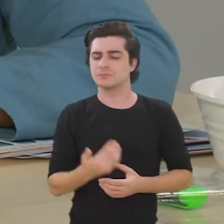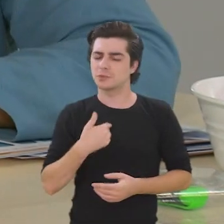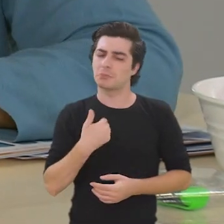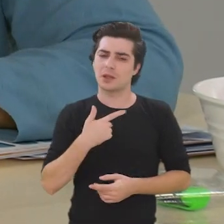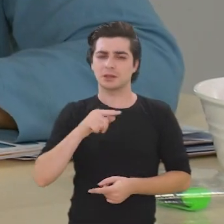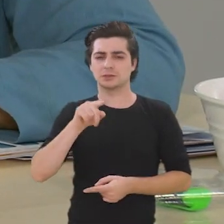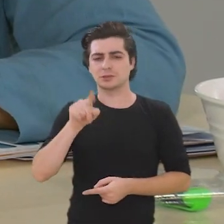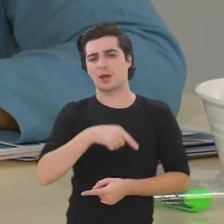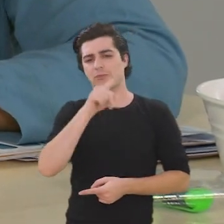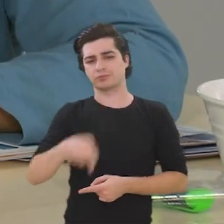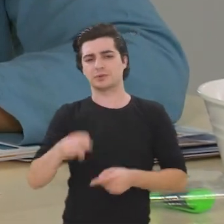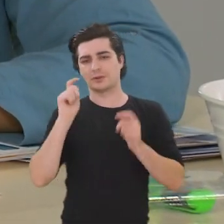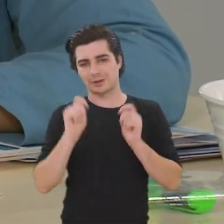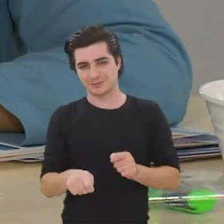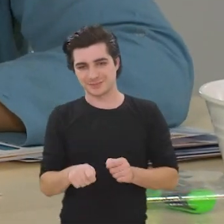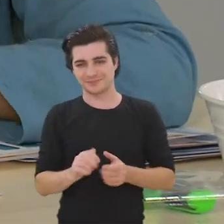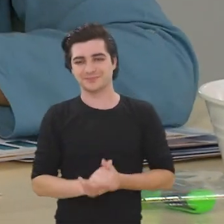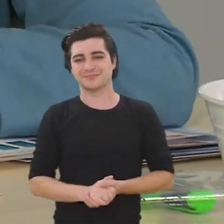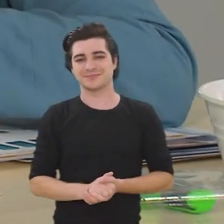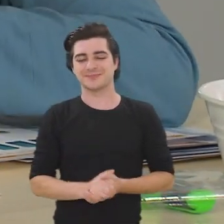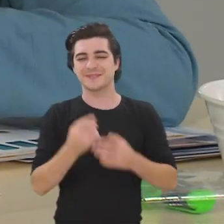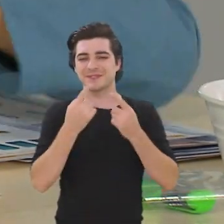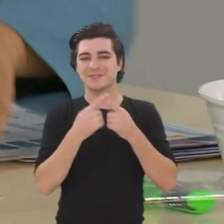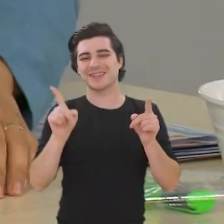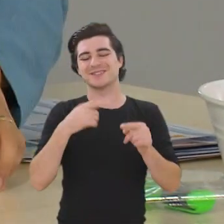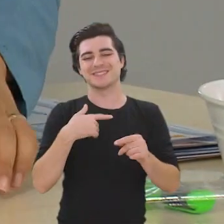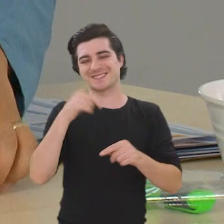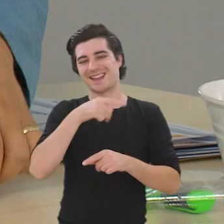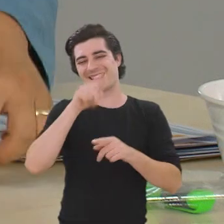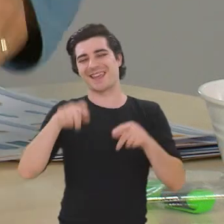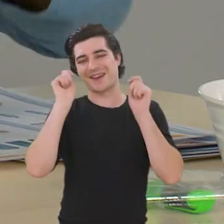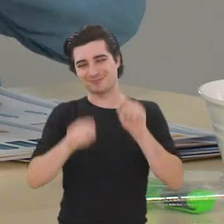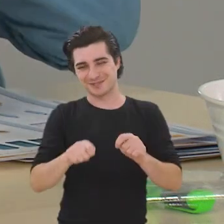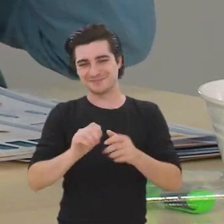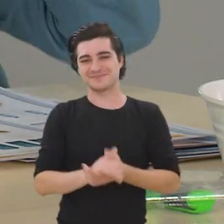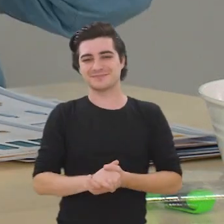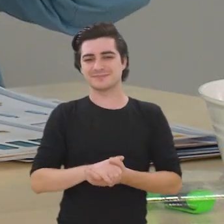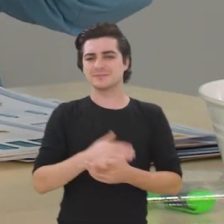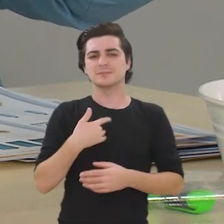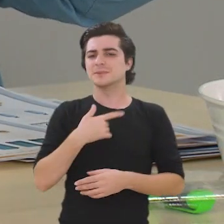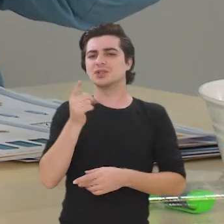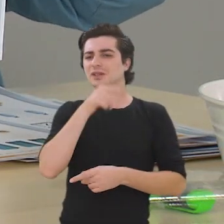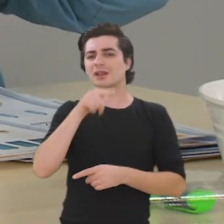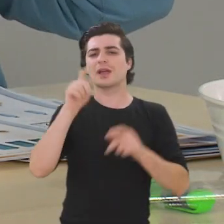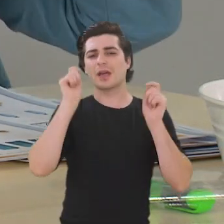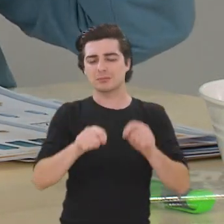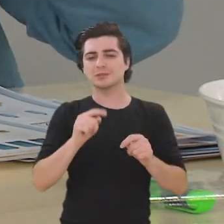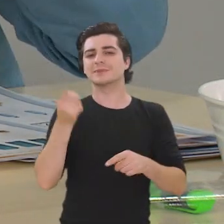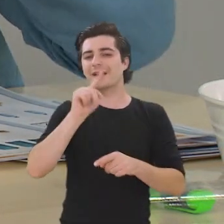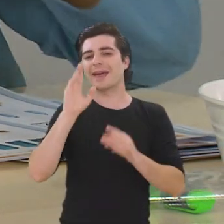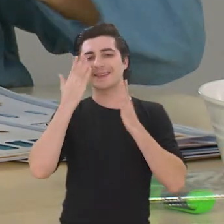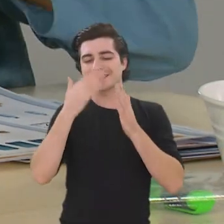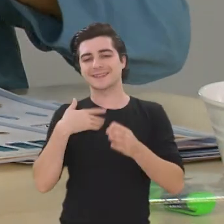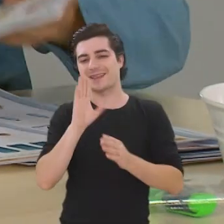Bunu da ben çarpı olarak işaretliyorum. Farklı bir işaret yapmış oldum ben de. İşaretlememizi yaptık. Diğer